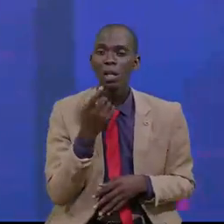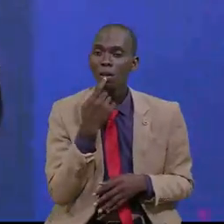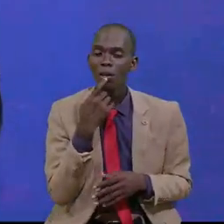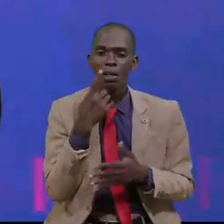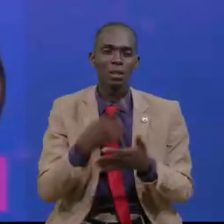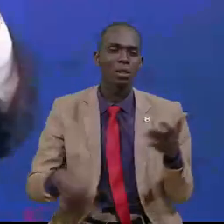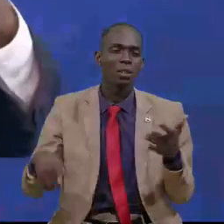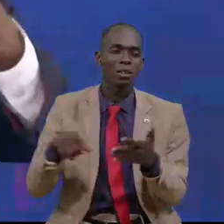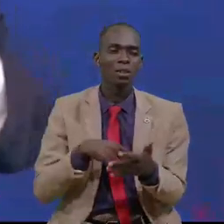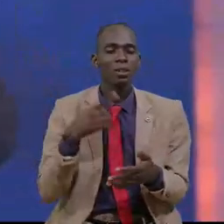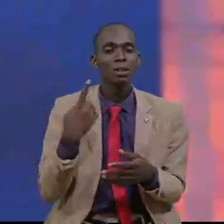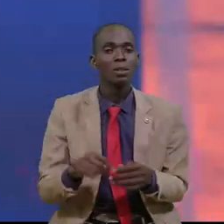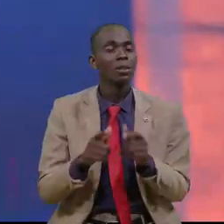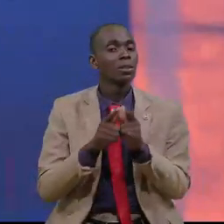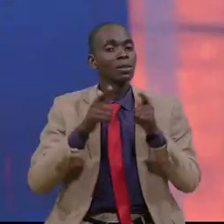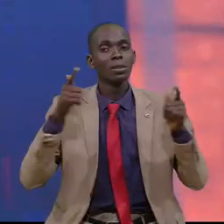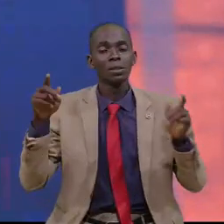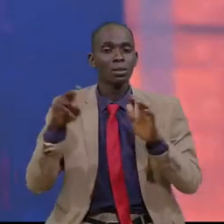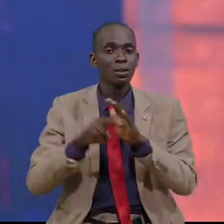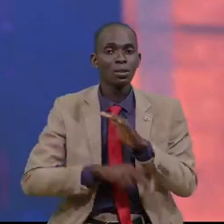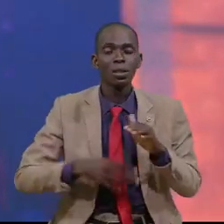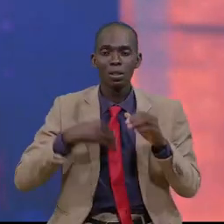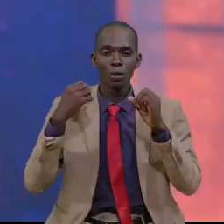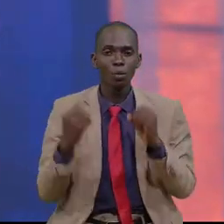a annulé l'efficacité et